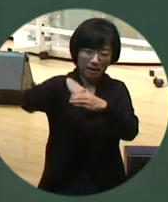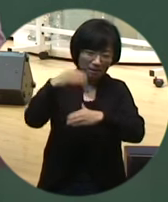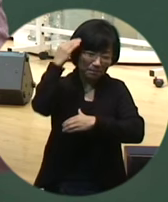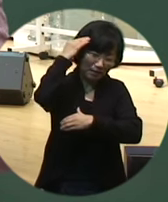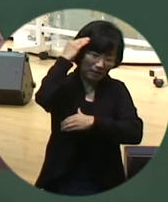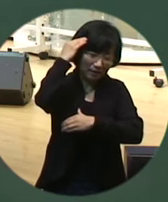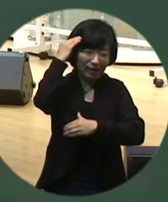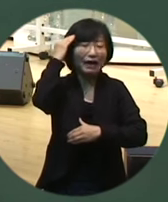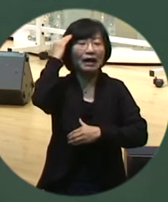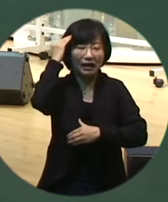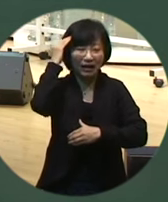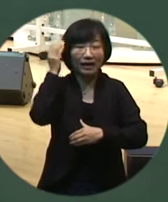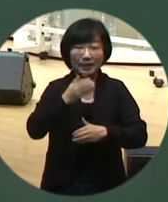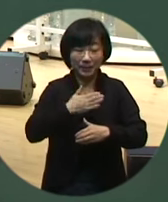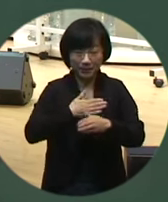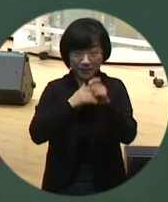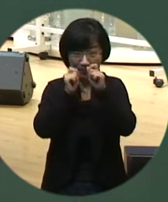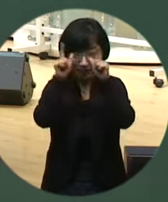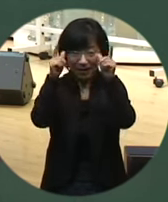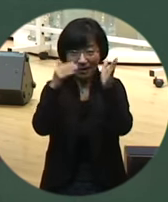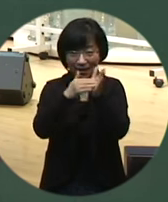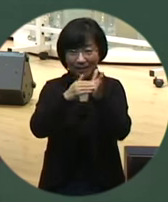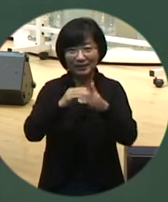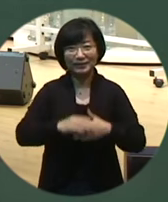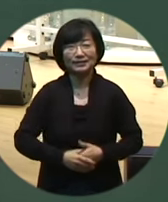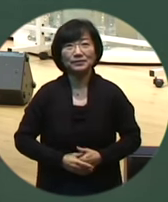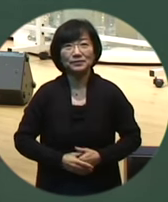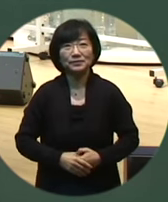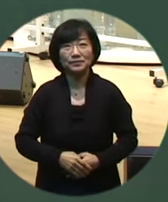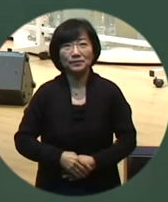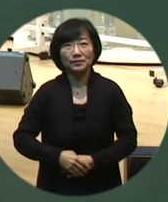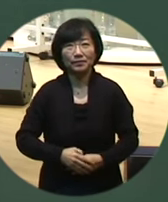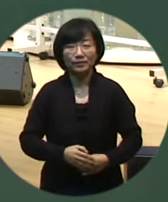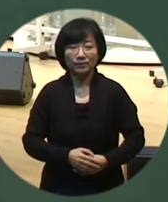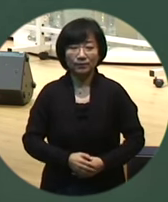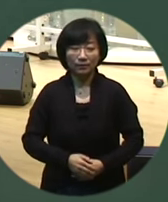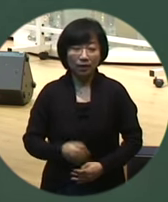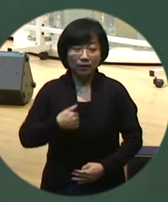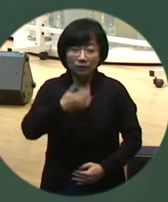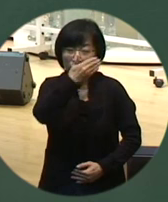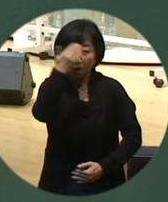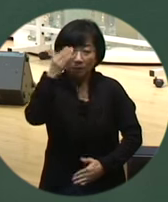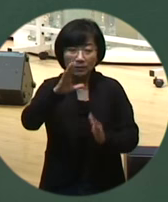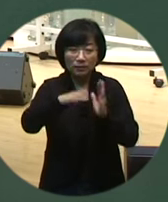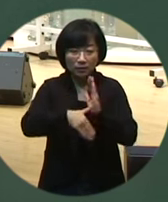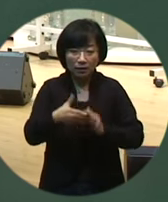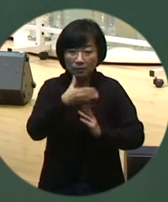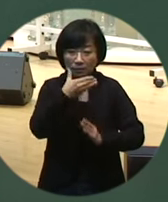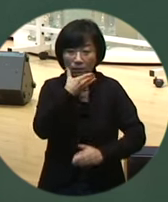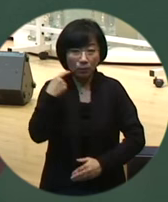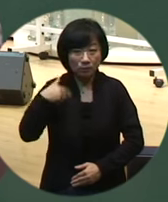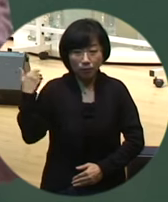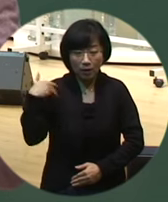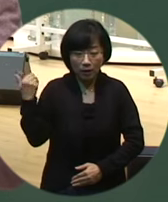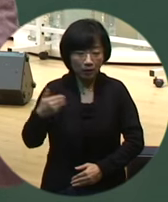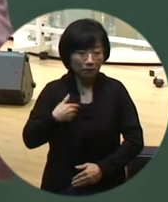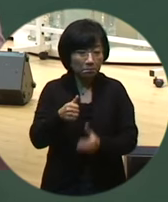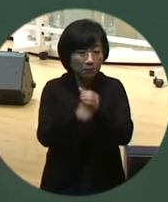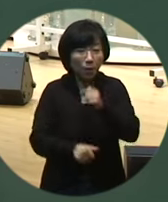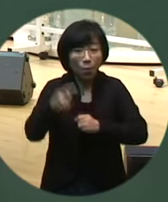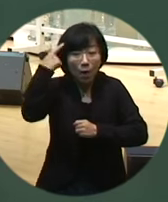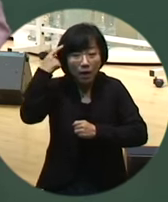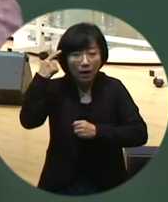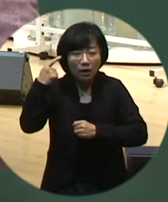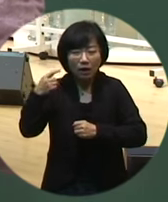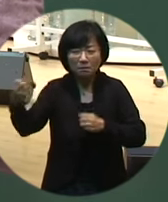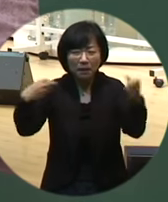my life. 그러니까 지금까지는 제가 실패한 이유를 잘못 깨달은 거죠. And until that point, I had discovered the reason for my failure